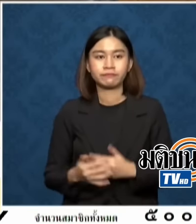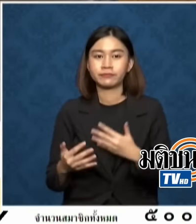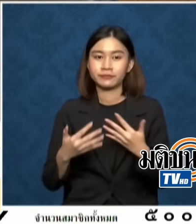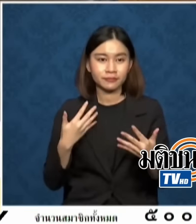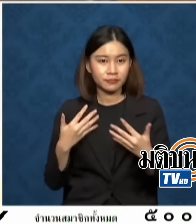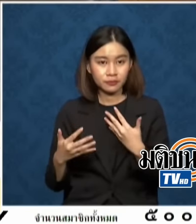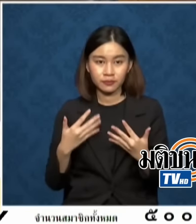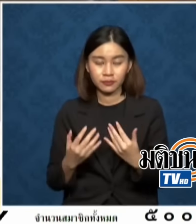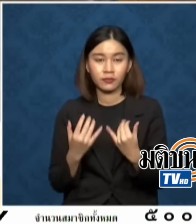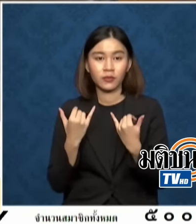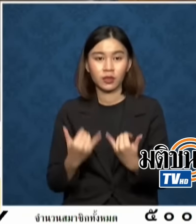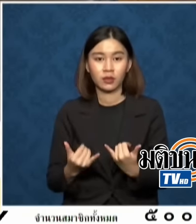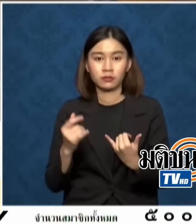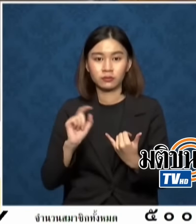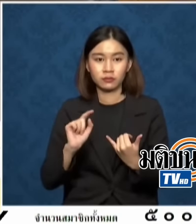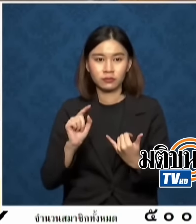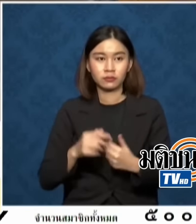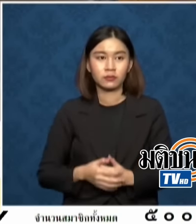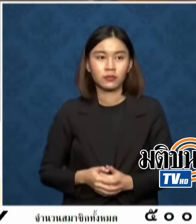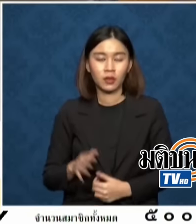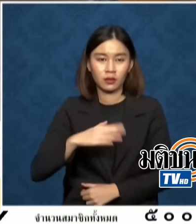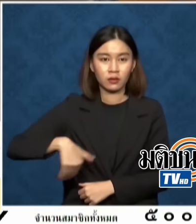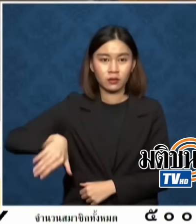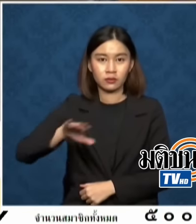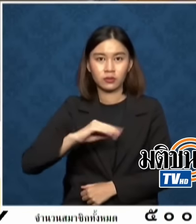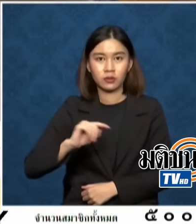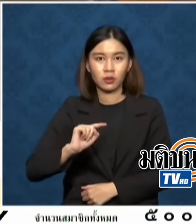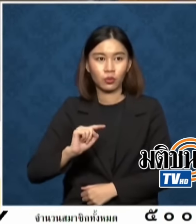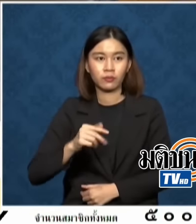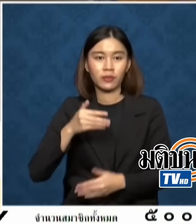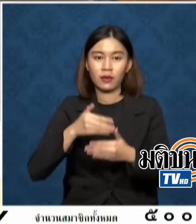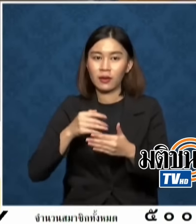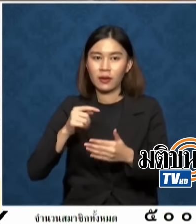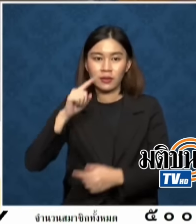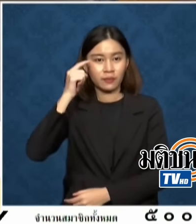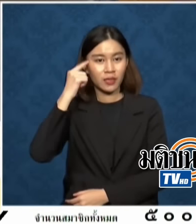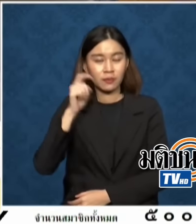ค่ะวันนี้พวกเราไม่ติดใ